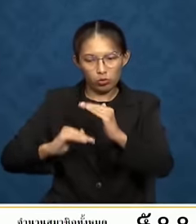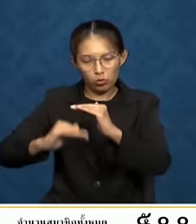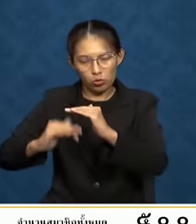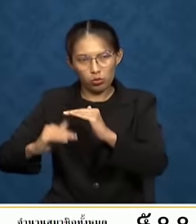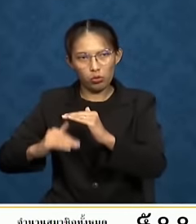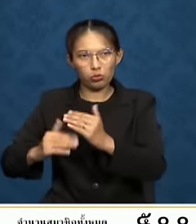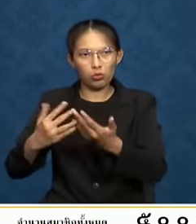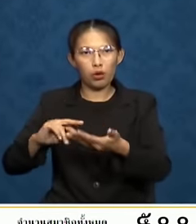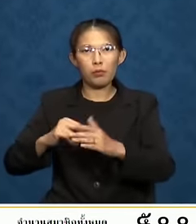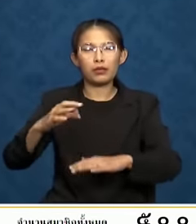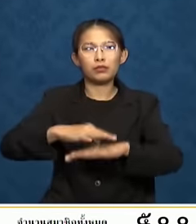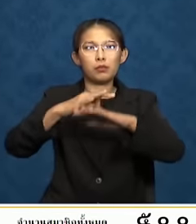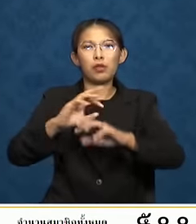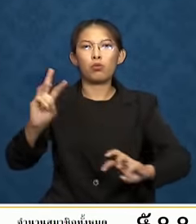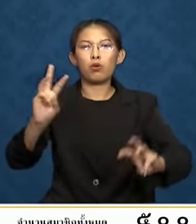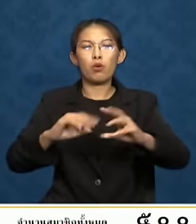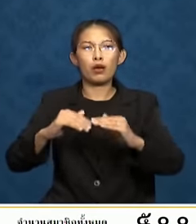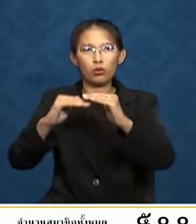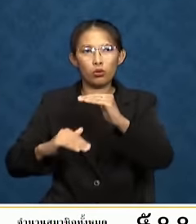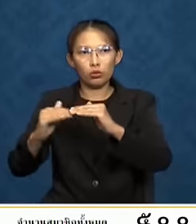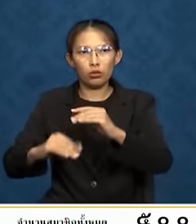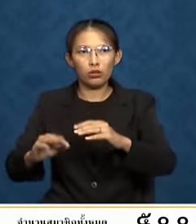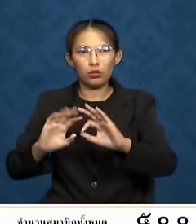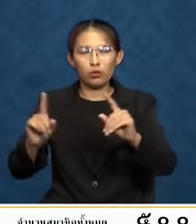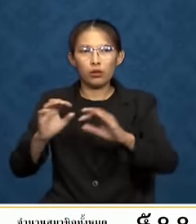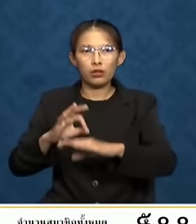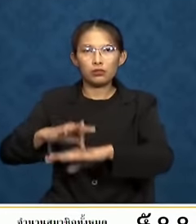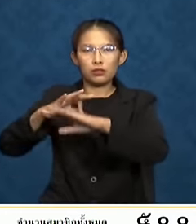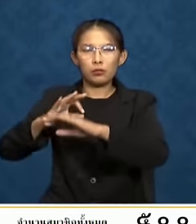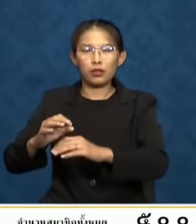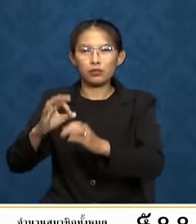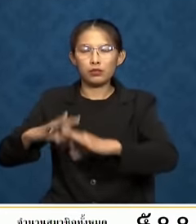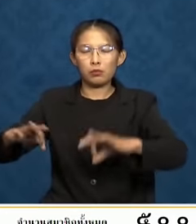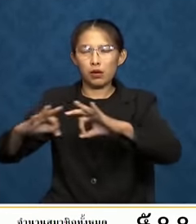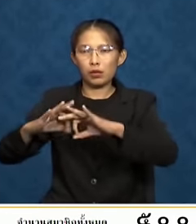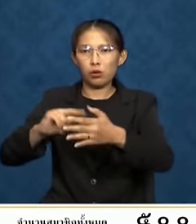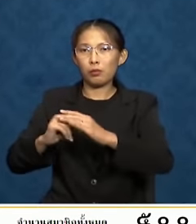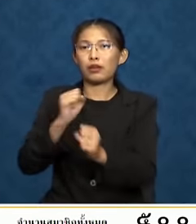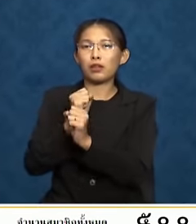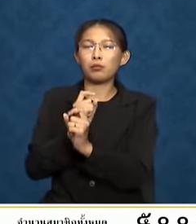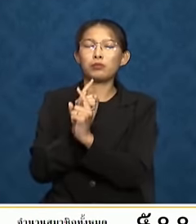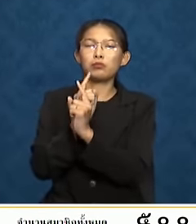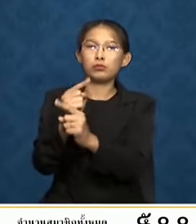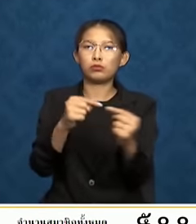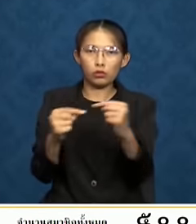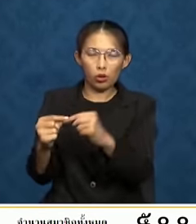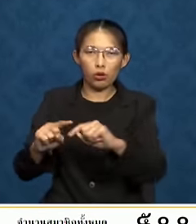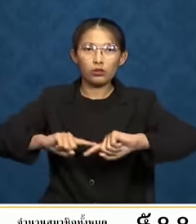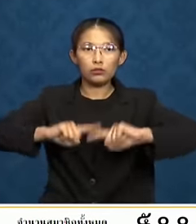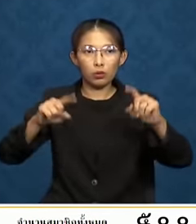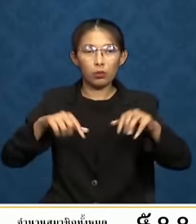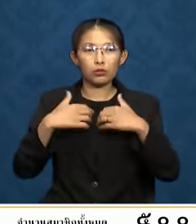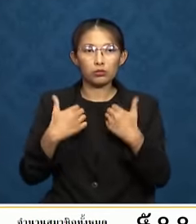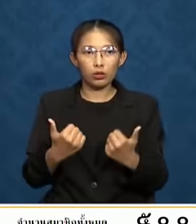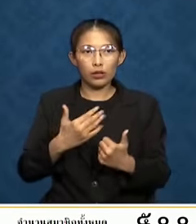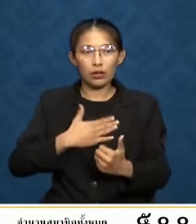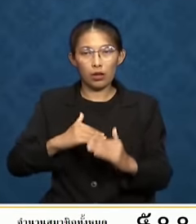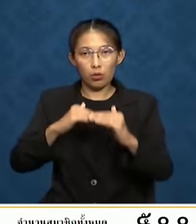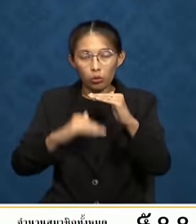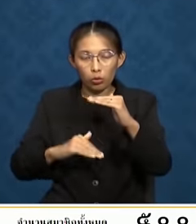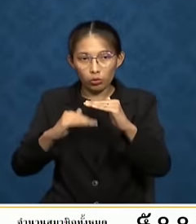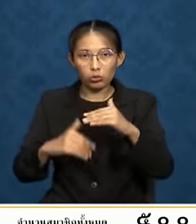พวกตำแหน่งร้อยๆนี่แหละลดตำแหน่งหลักเขาก็ไม่ลดหรอกเก็ต้องเดินไปตามนั้นแต่ในขณะที่เรากำลังลดอยู่